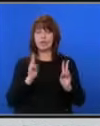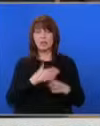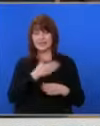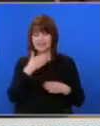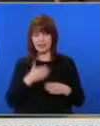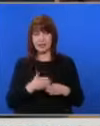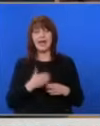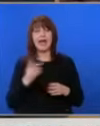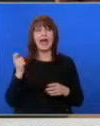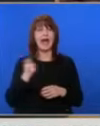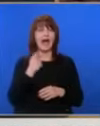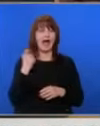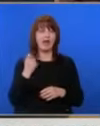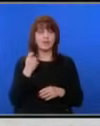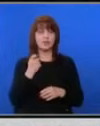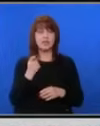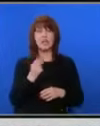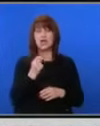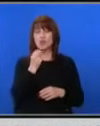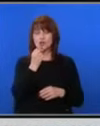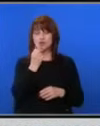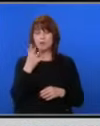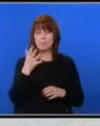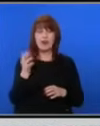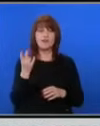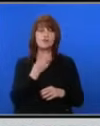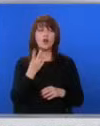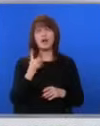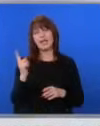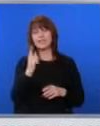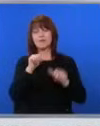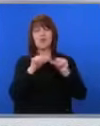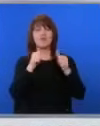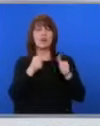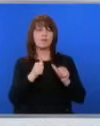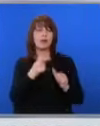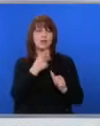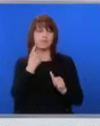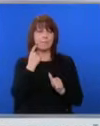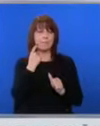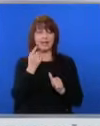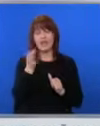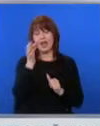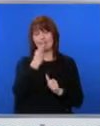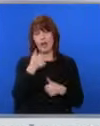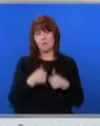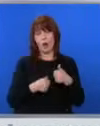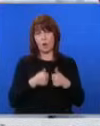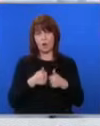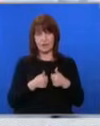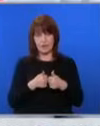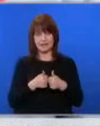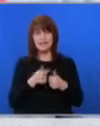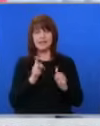през август в Чикаго. Супервторникът е само формално за президента Байдън, който няма конкурент за номинацията на Демократическата